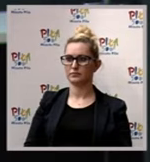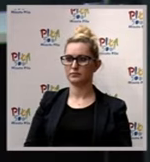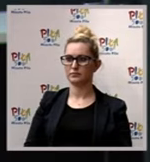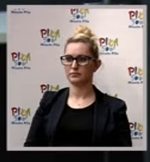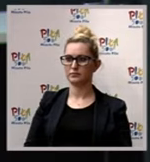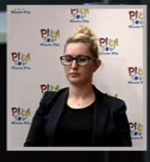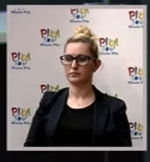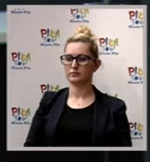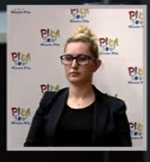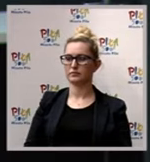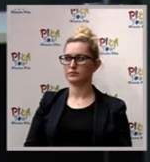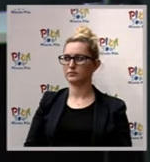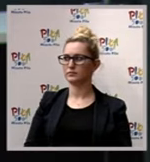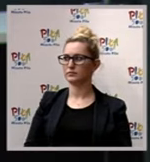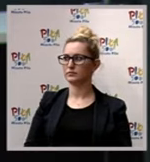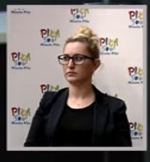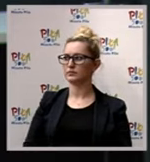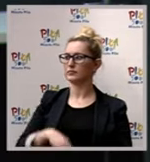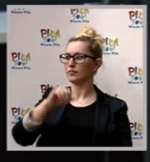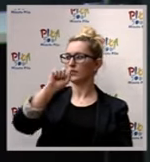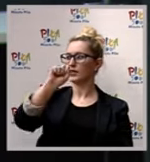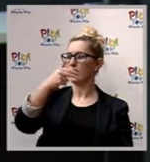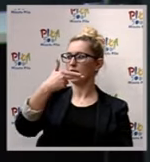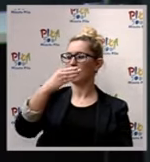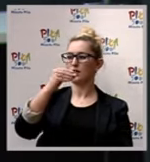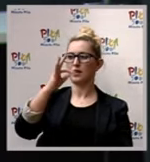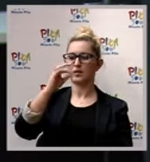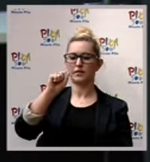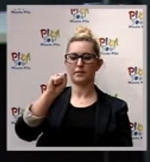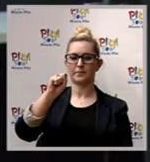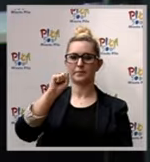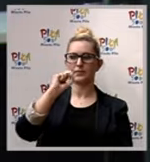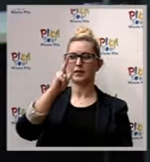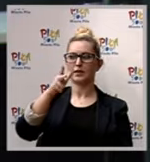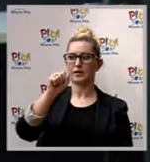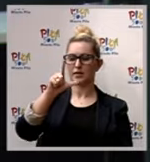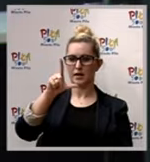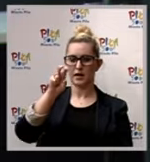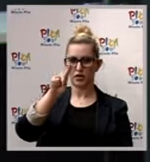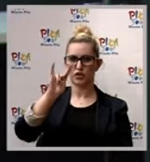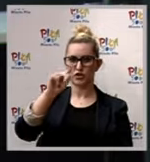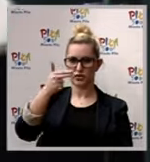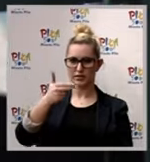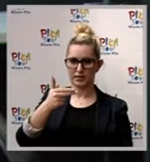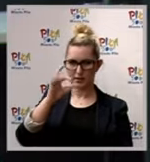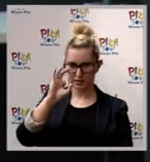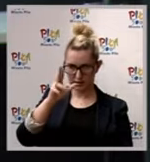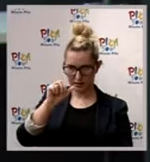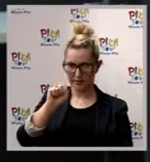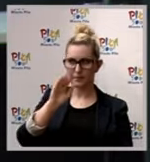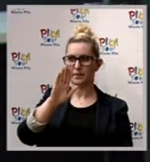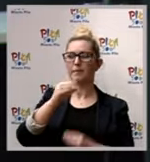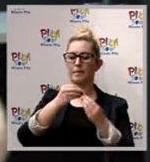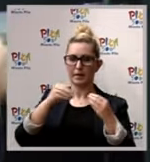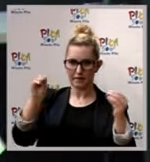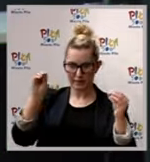pracy. Aneta Kalczyńska. Komisja skrutacyjna stwierdza, że kandydatka Aneta Kalczyńska uzyskała